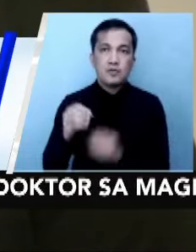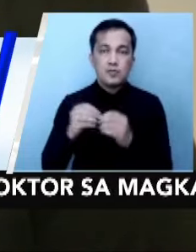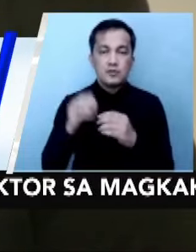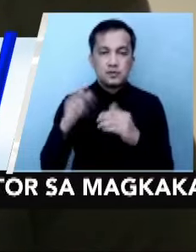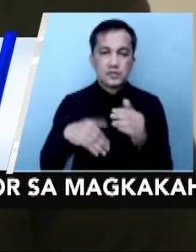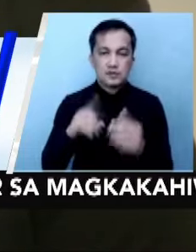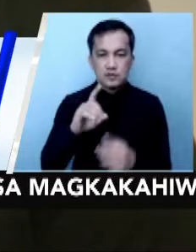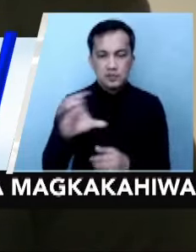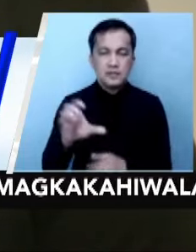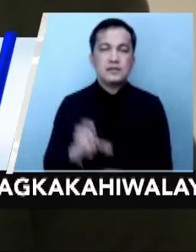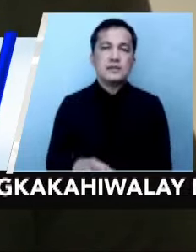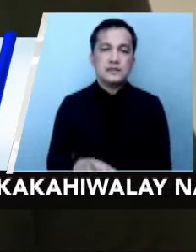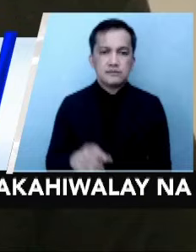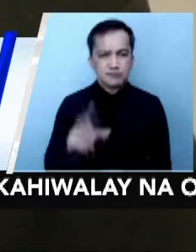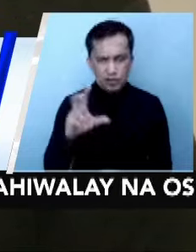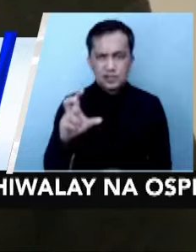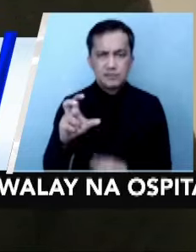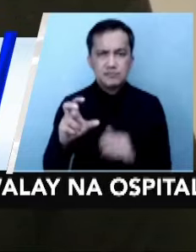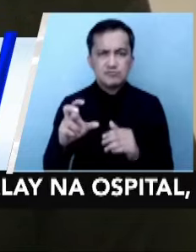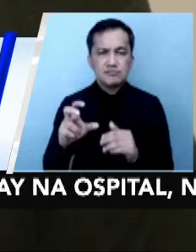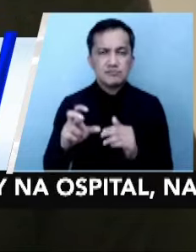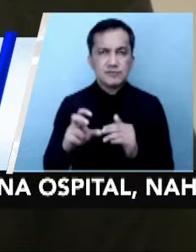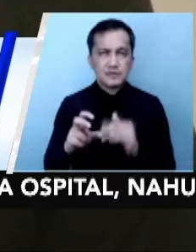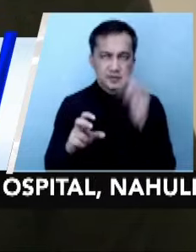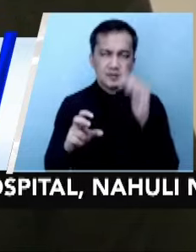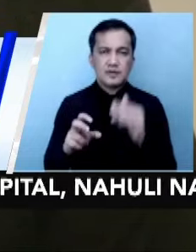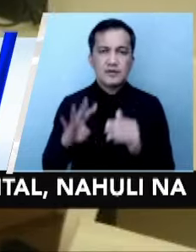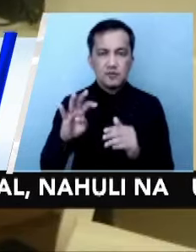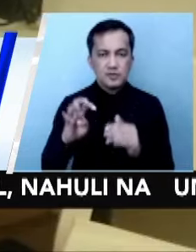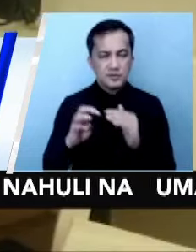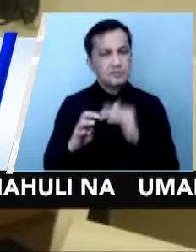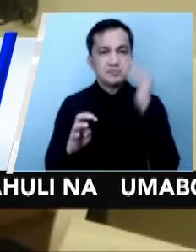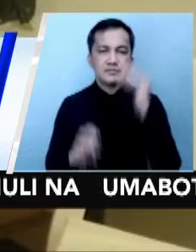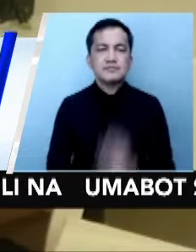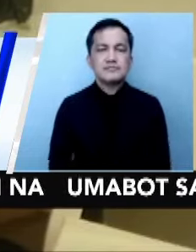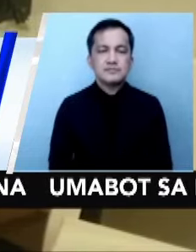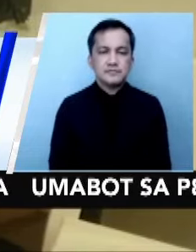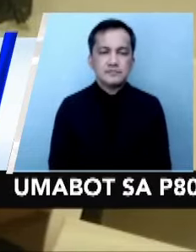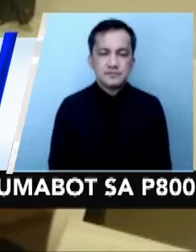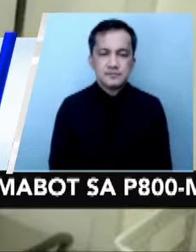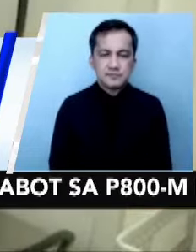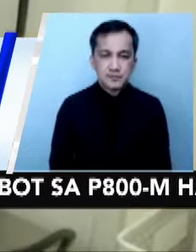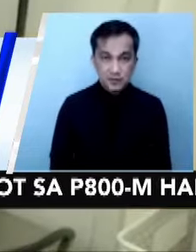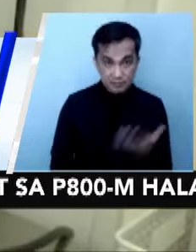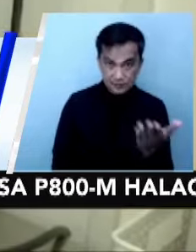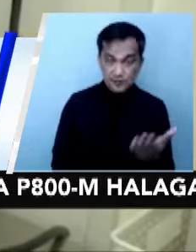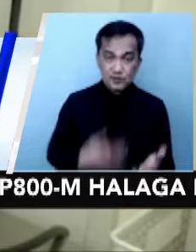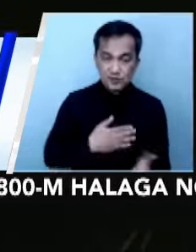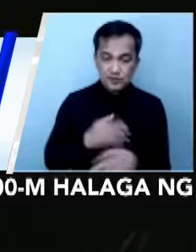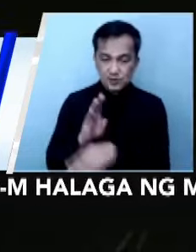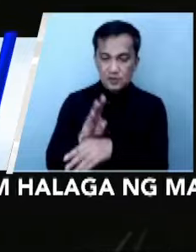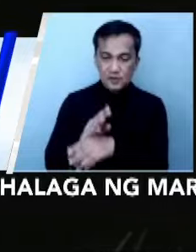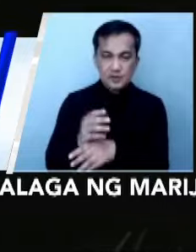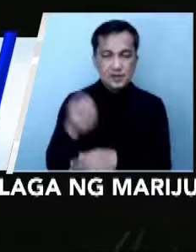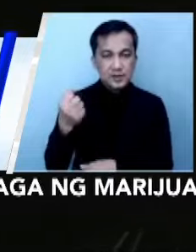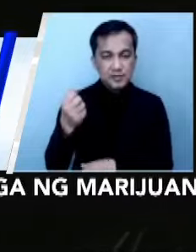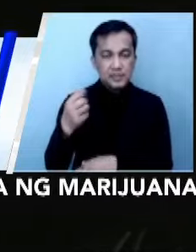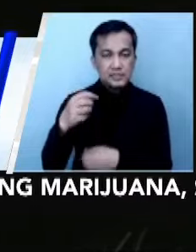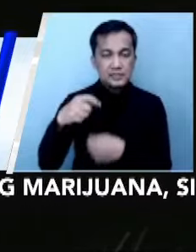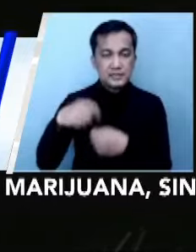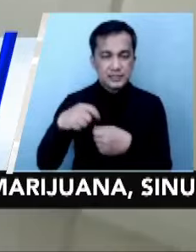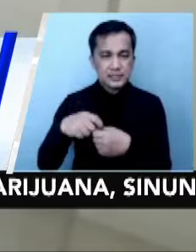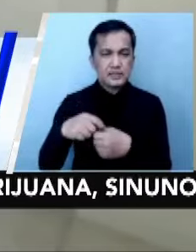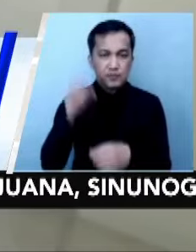like 300, 400, nagaganyan po. Sa mga gustong magnegosyo ng milk tea shop, may mga suppliers na